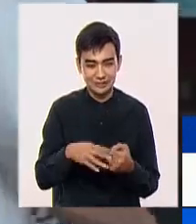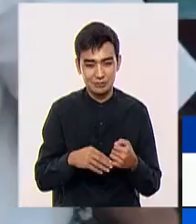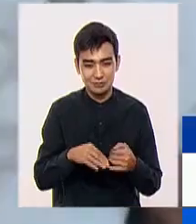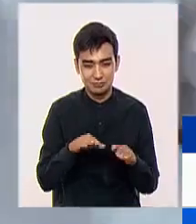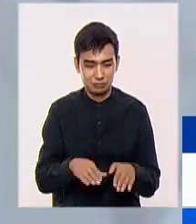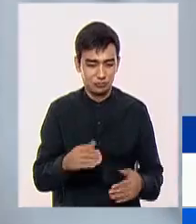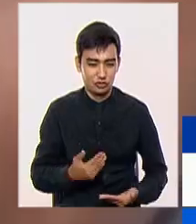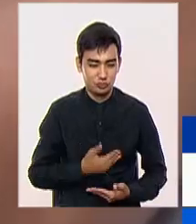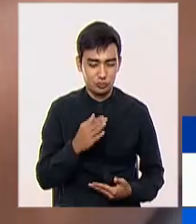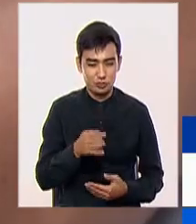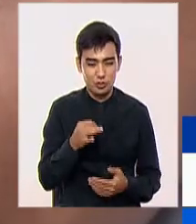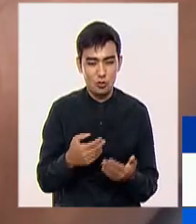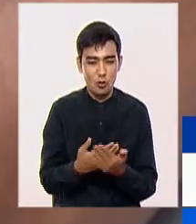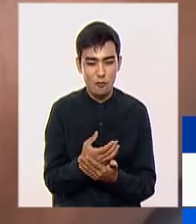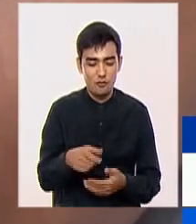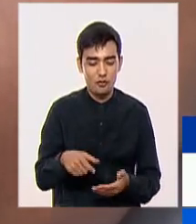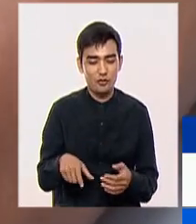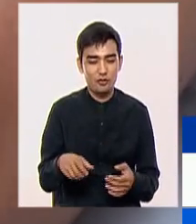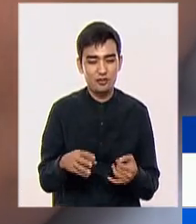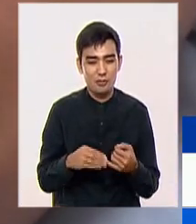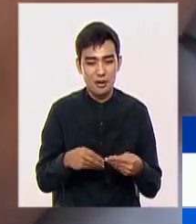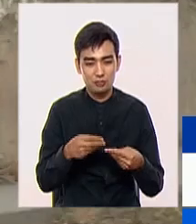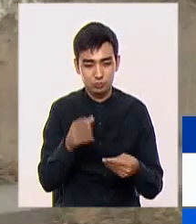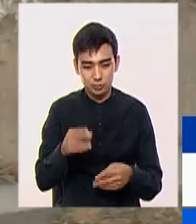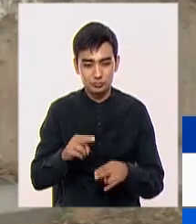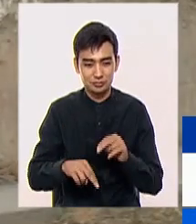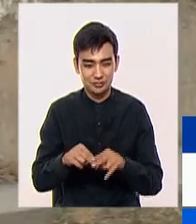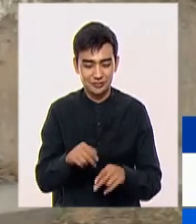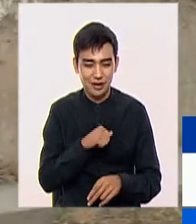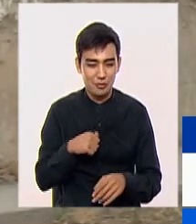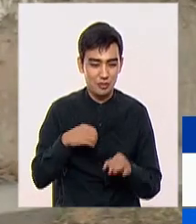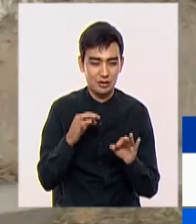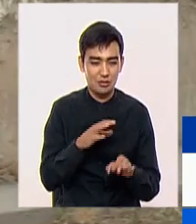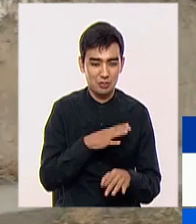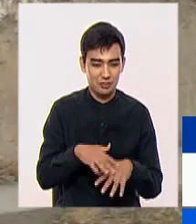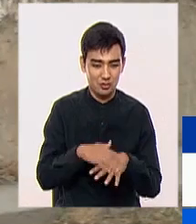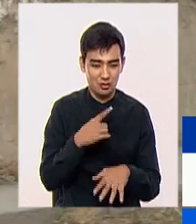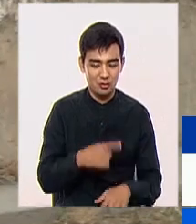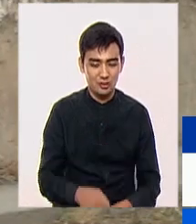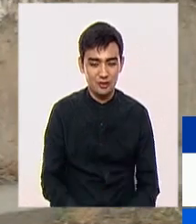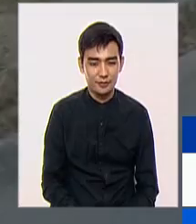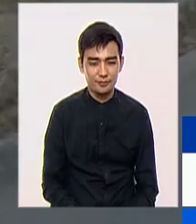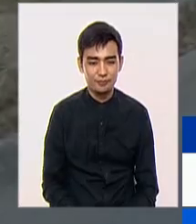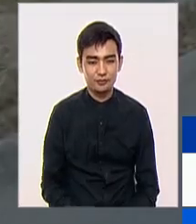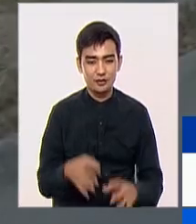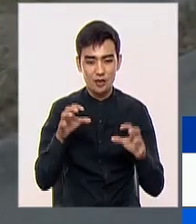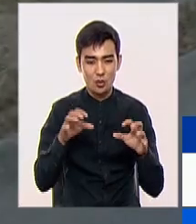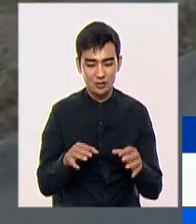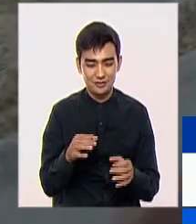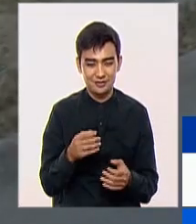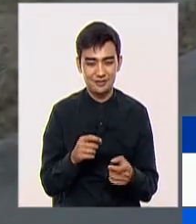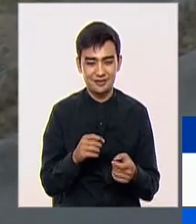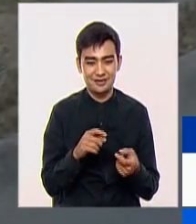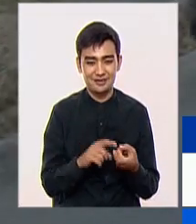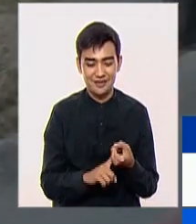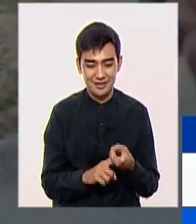Шымкенттің жаңа әуежайына жер бөлініп, көшіріледі дегенді бас сәулетшінің өзі айтқан дейді жұрт. Ереже бойынша қаланың сыртына 10-15 шақырым жерге